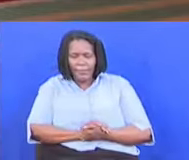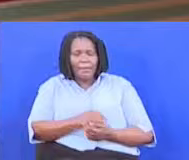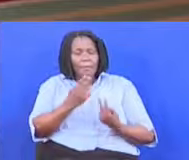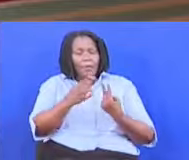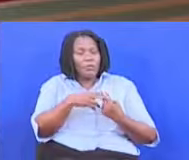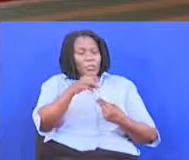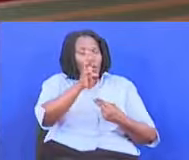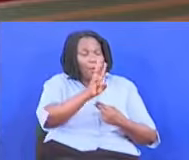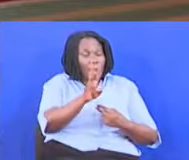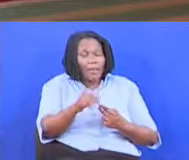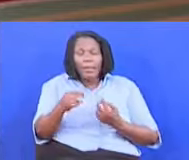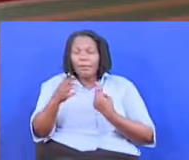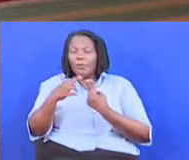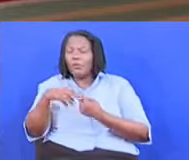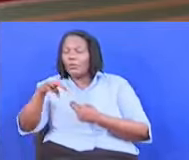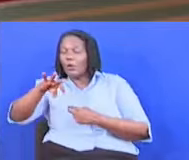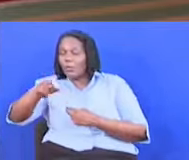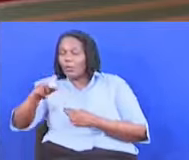ya saratani ya serikali.